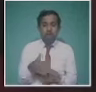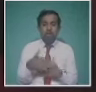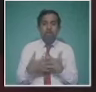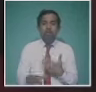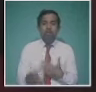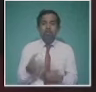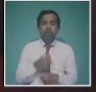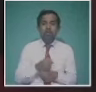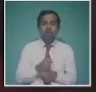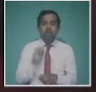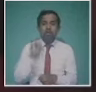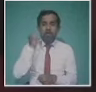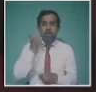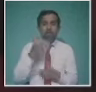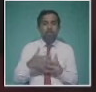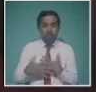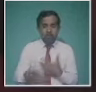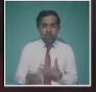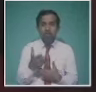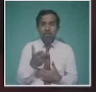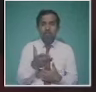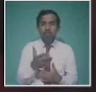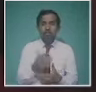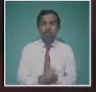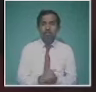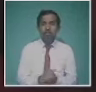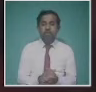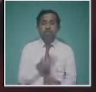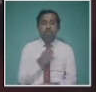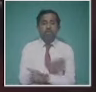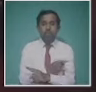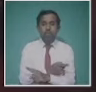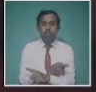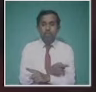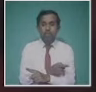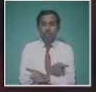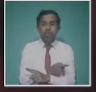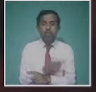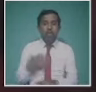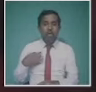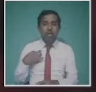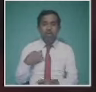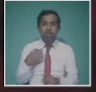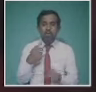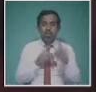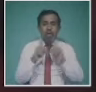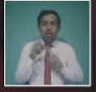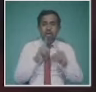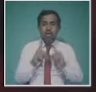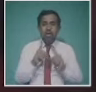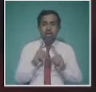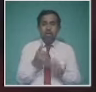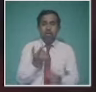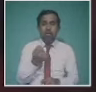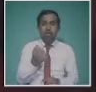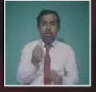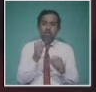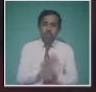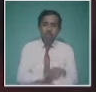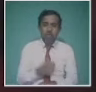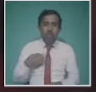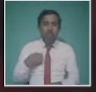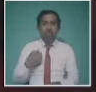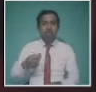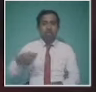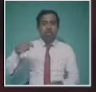විඳිනවා, රාජ්‍ය සේවකයා දඬුවම් විඳිනවා. අනේ ගුරුවරුන්ගේ ඇඳුම ගැන ගුරුවරු කතා කරනකොට මොකද ආර්ථිකය කඩාවැටලා ඇඳුමක්